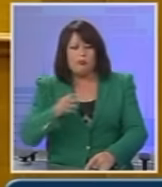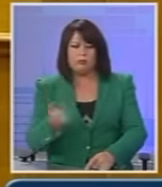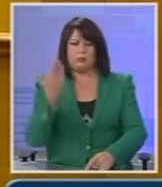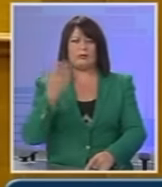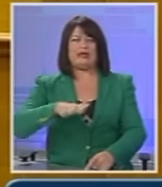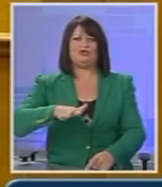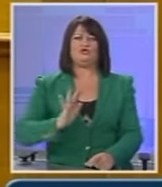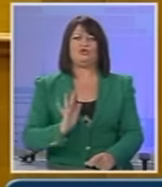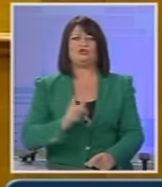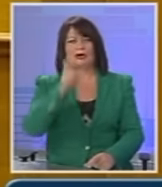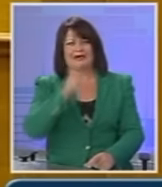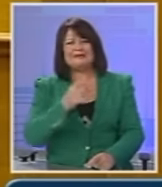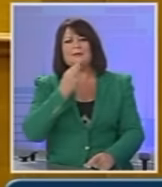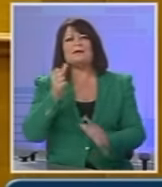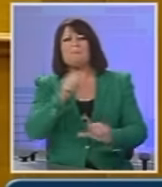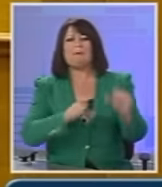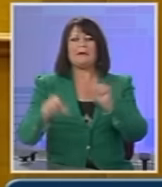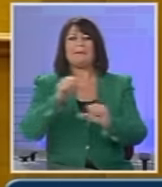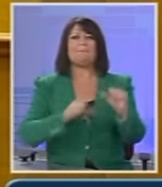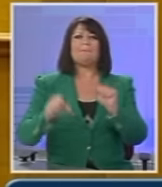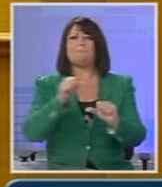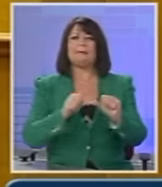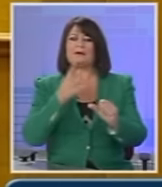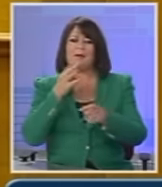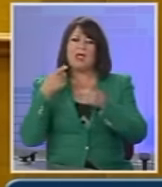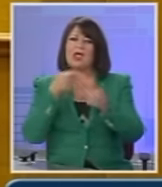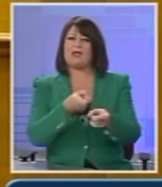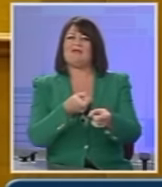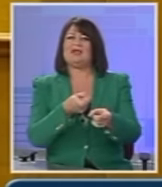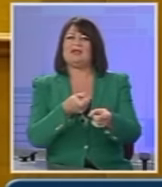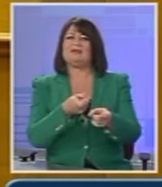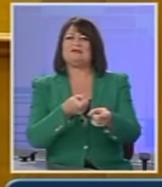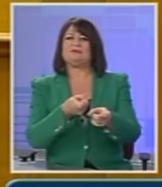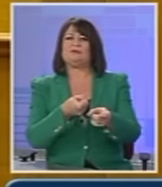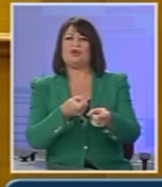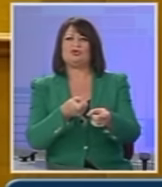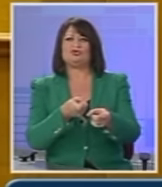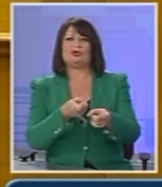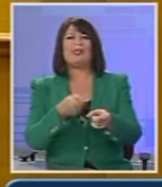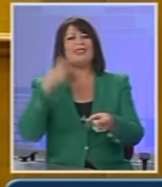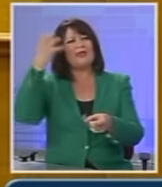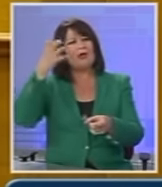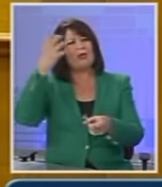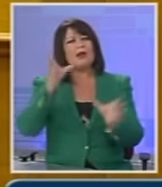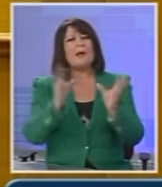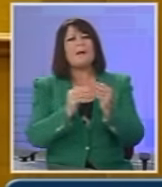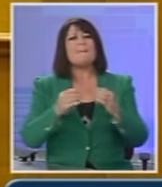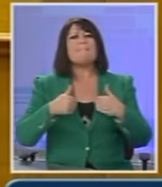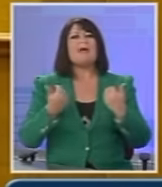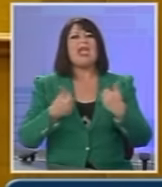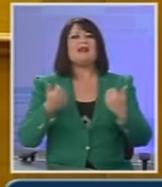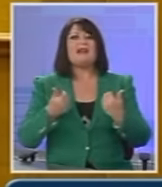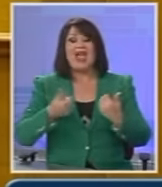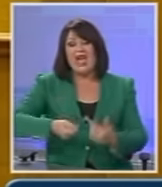την εγκληματικό πείραμα που κάνατε για να εκβιάσετε με τη θεωρία των παιγνίων την Ευρώπη. Άρα, η αλήθεια είναι